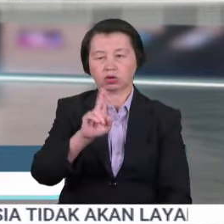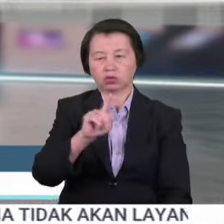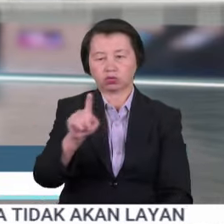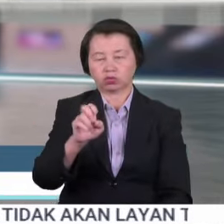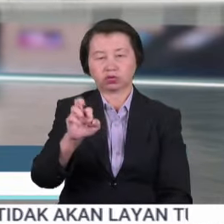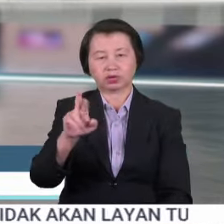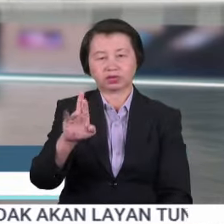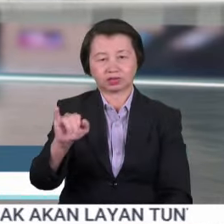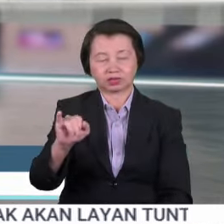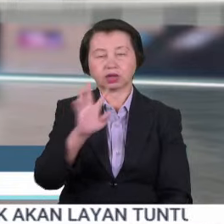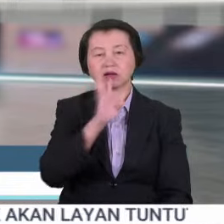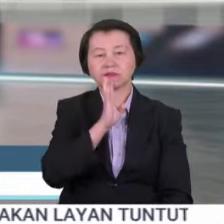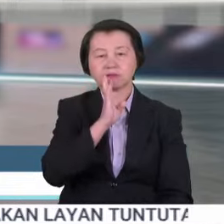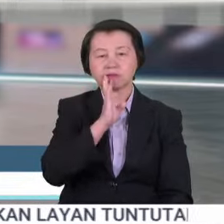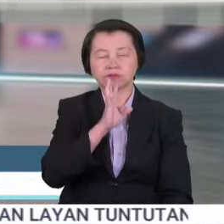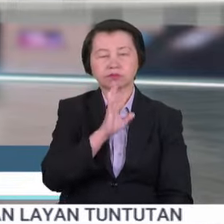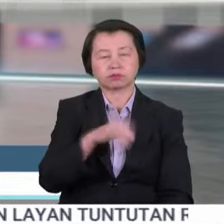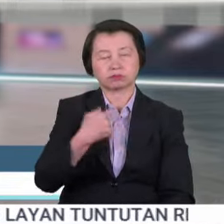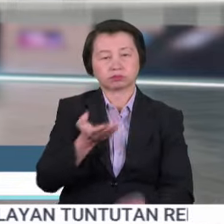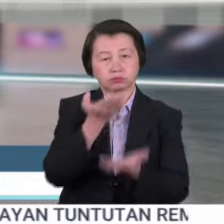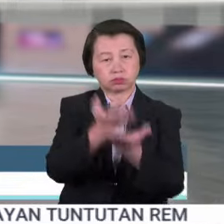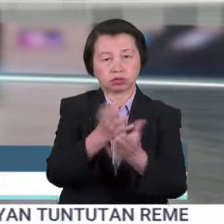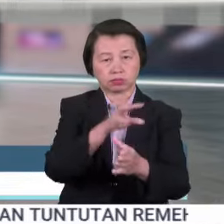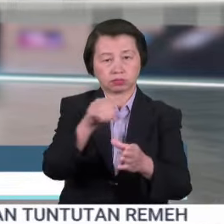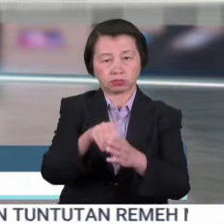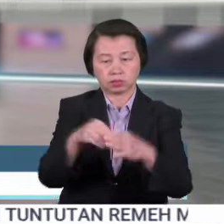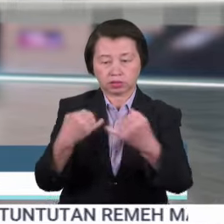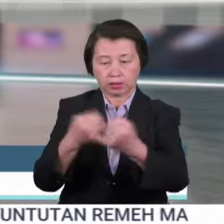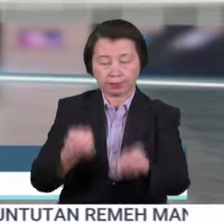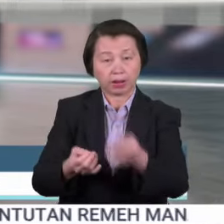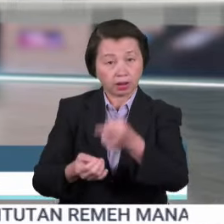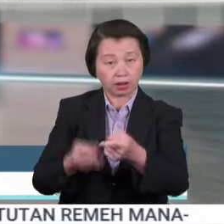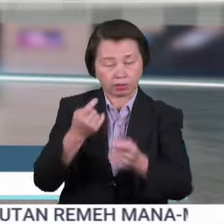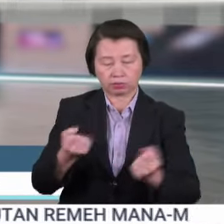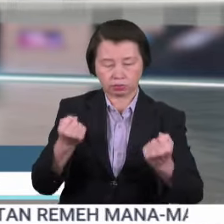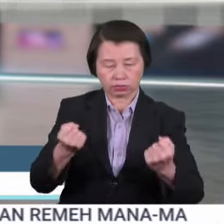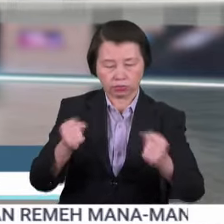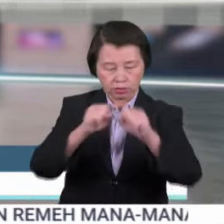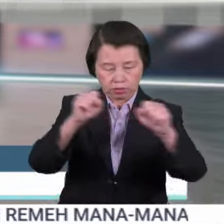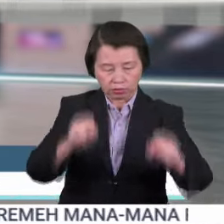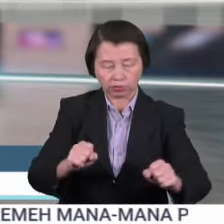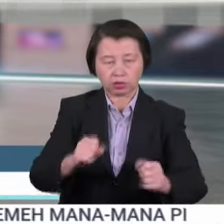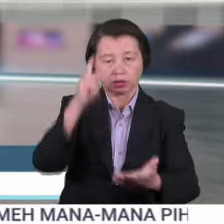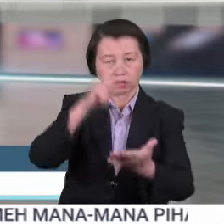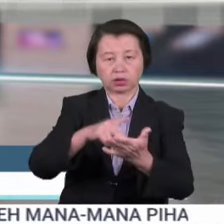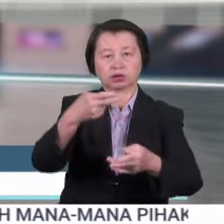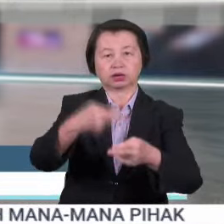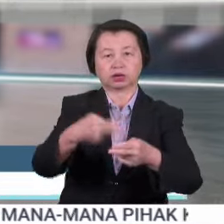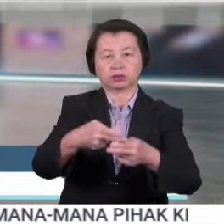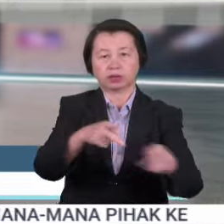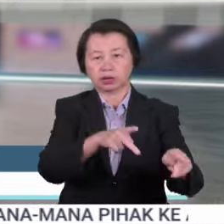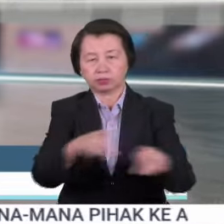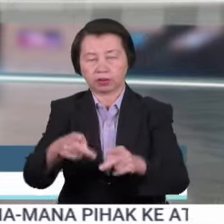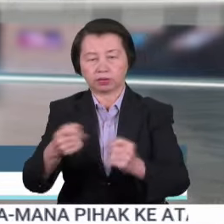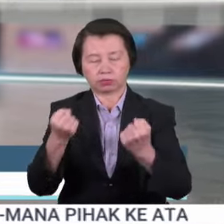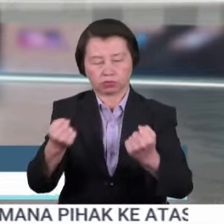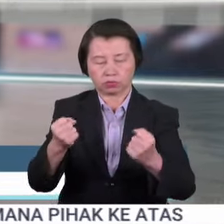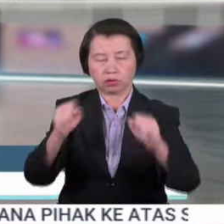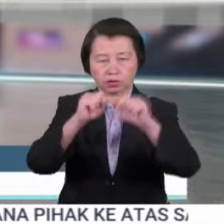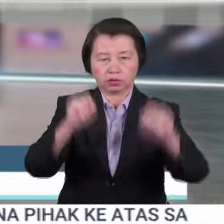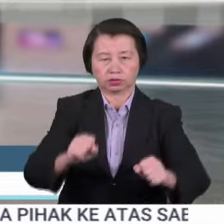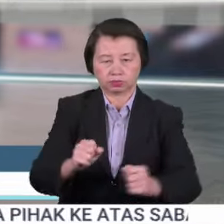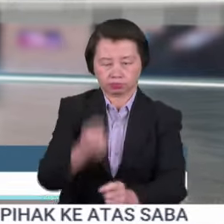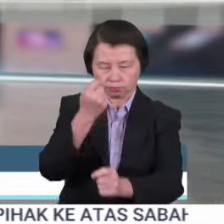Uzir Mahidin berkata ia membabitkan cadangan jabatan tersebut untuk mengukuhkan sistem yang dikenali sebagai Pelan Pengukuhan